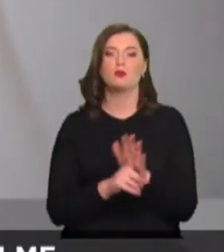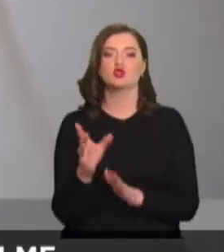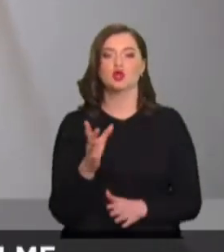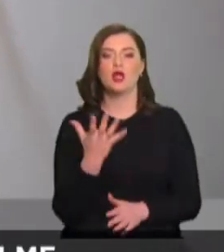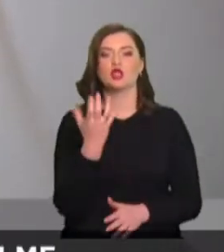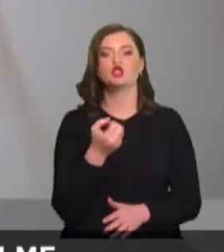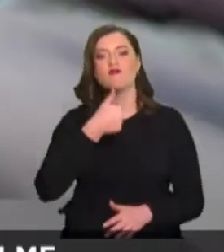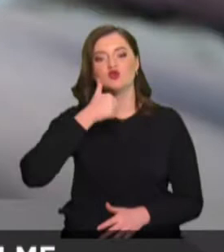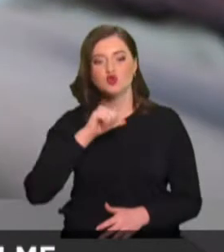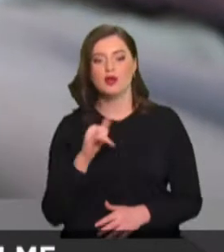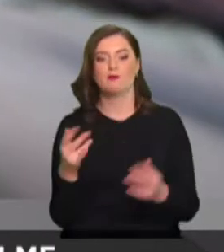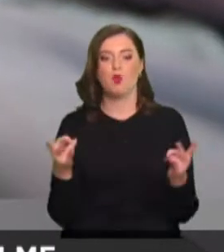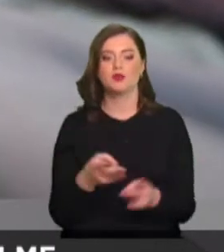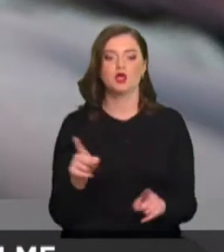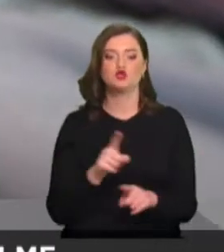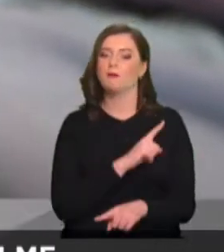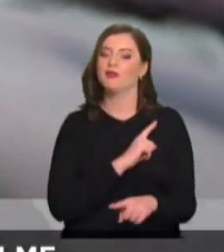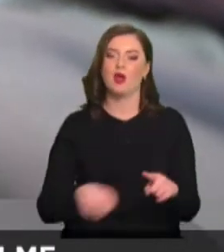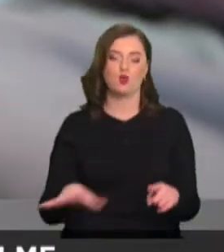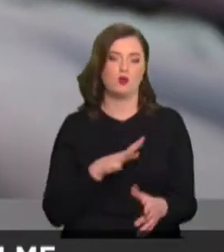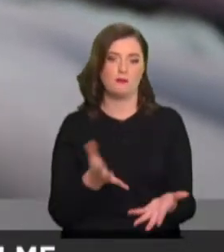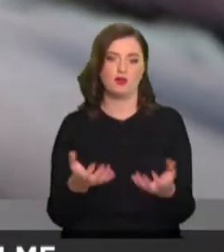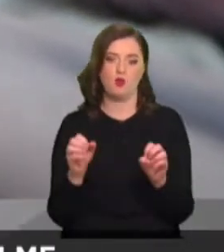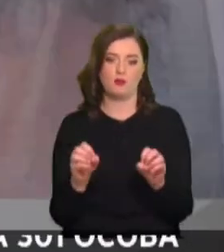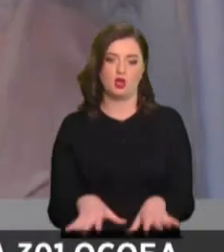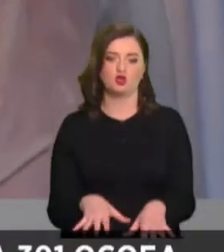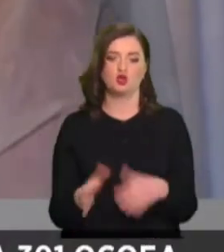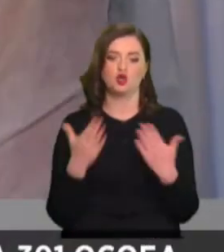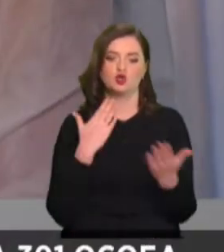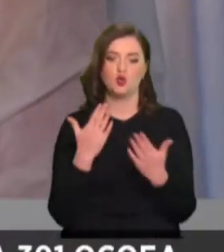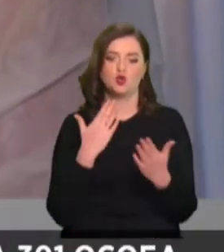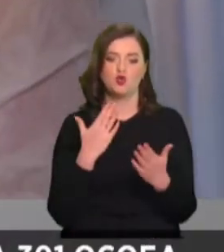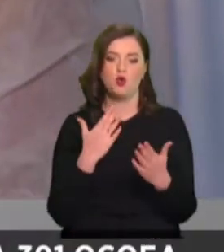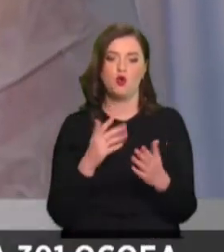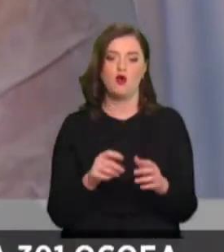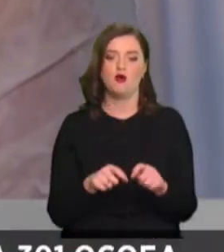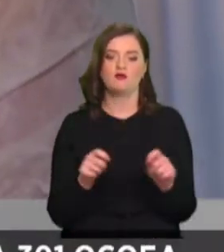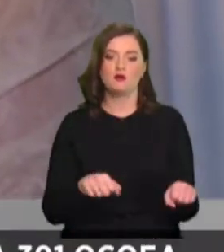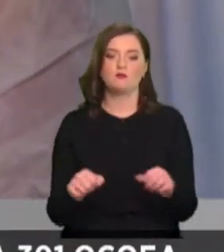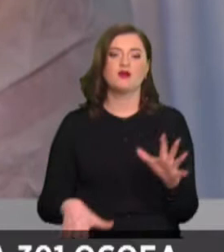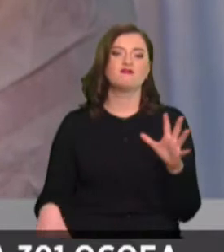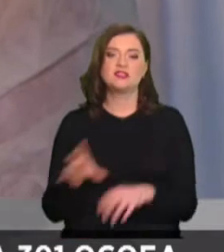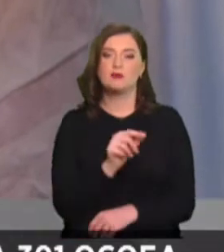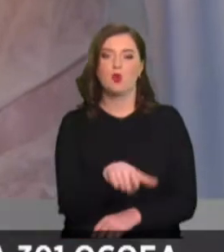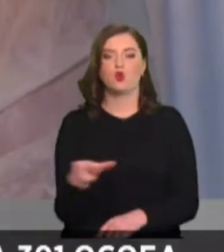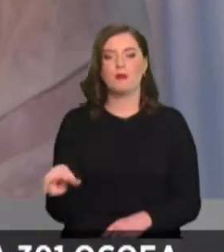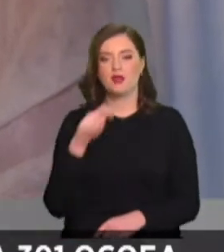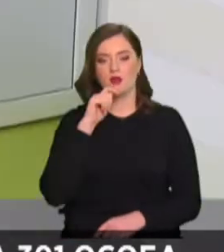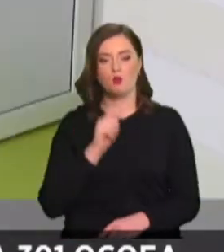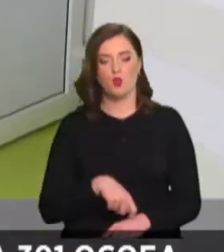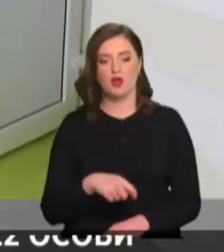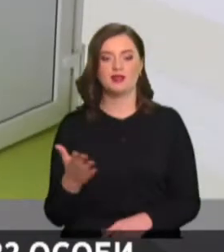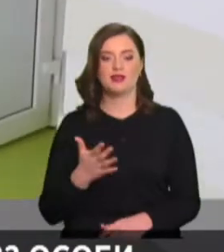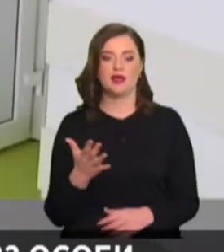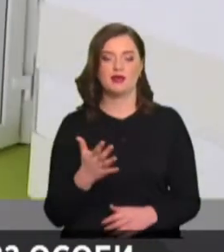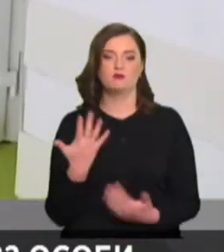вчора. І потрібно, щоб негайно було прийнято рішення щодо відкриття можливості абсолютно всім громадянам України, які